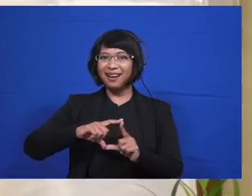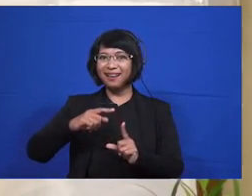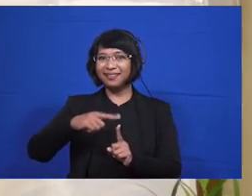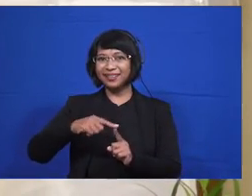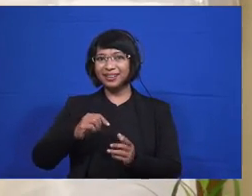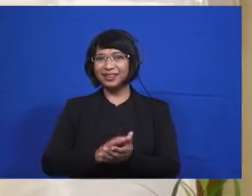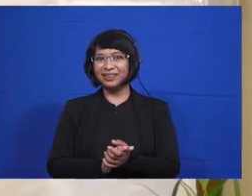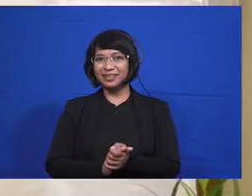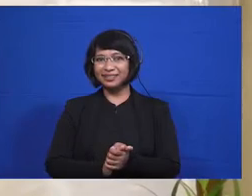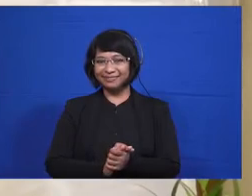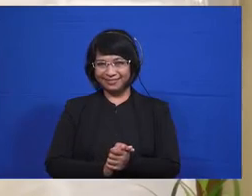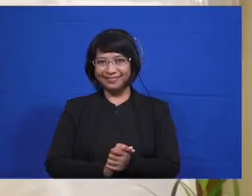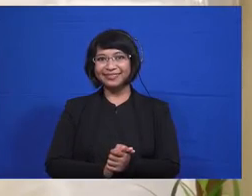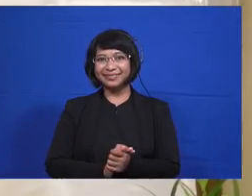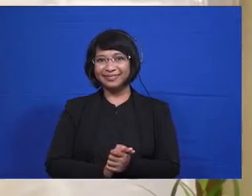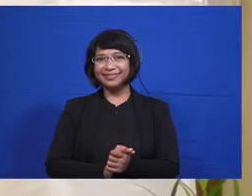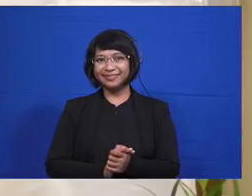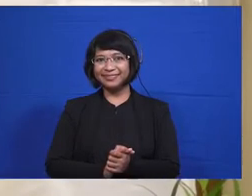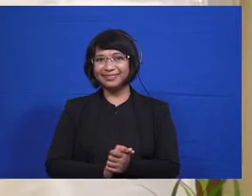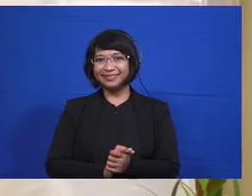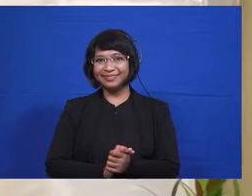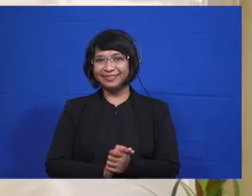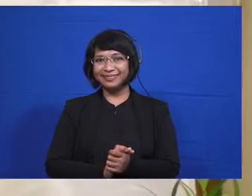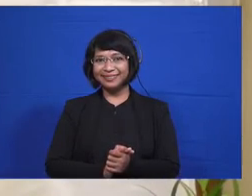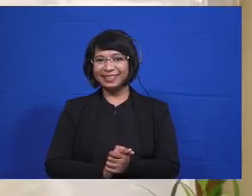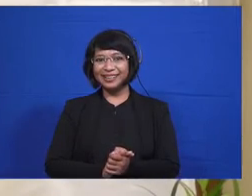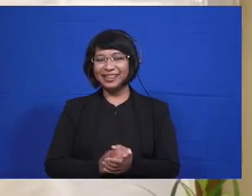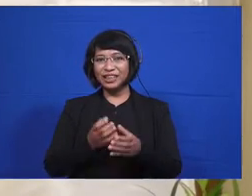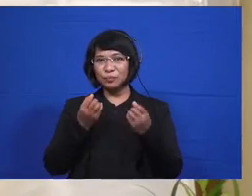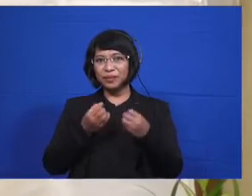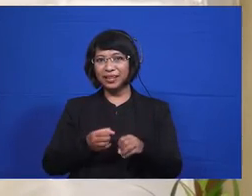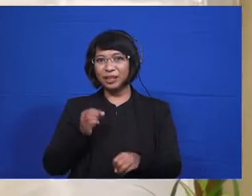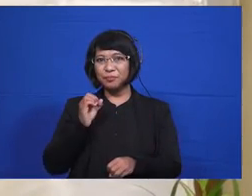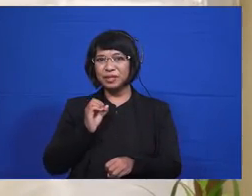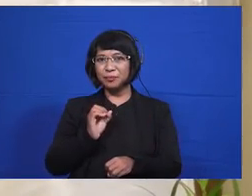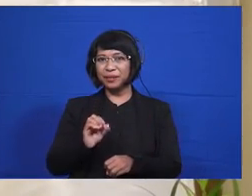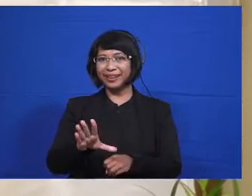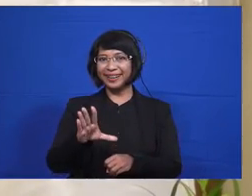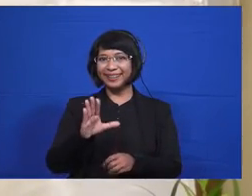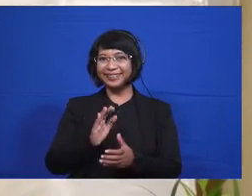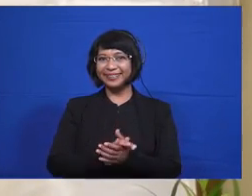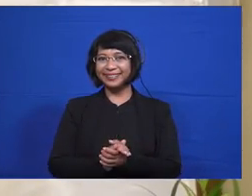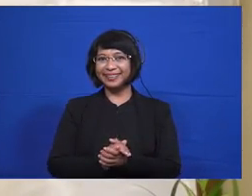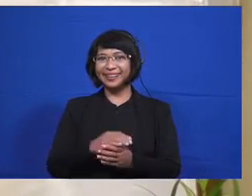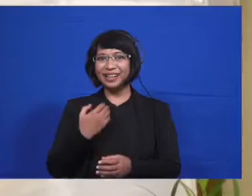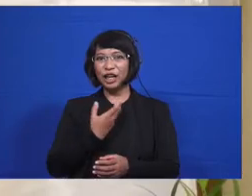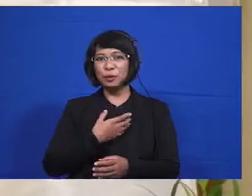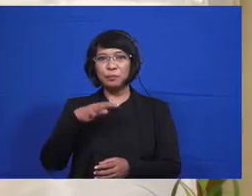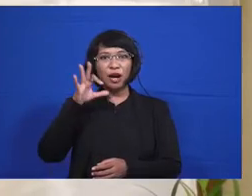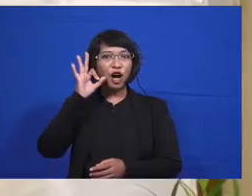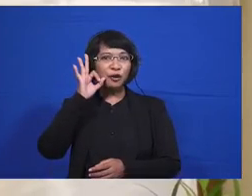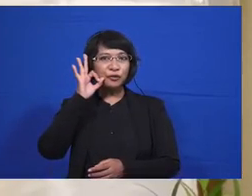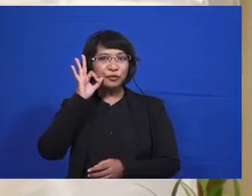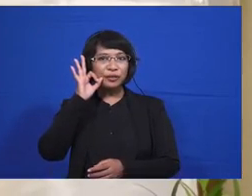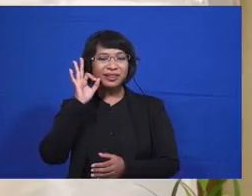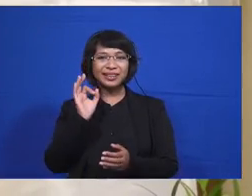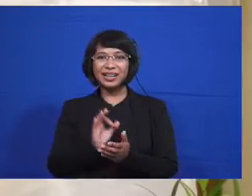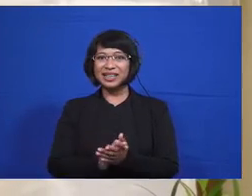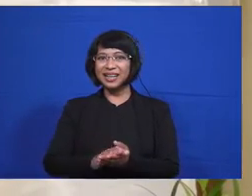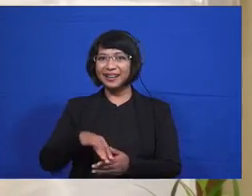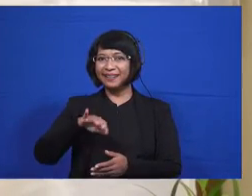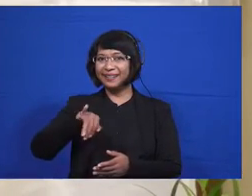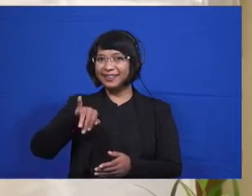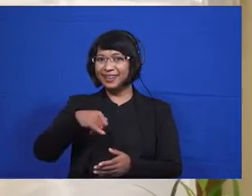dalam setiap karya pelayanannya. Demikian yang dapat kami sampaikan. Kami mohon maaf apabila ada kesalahan